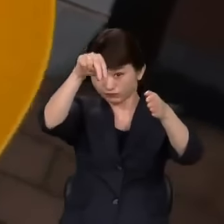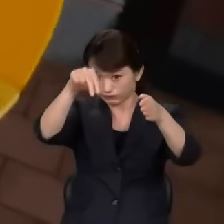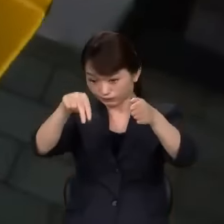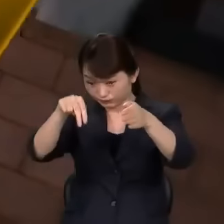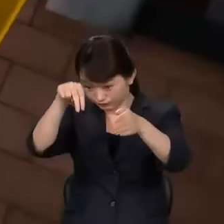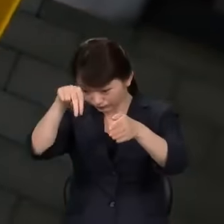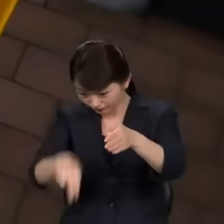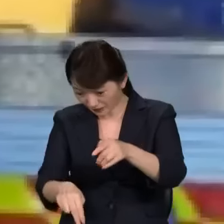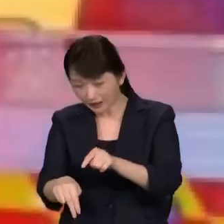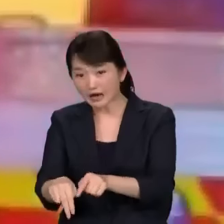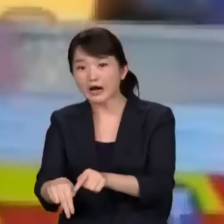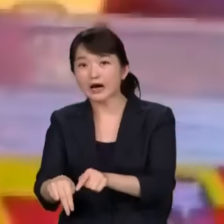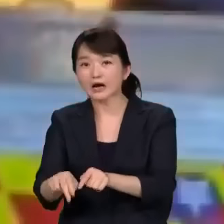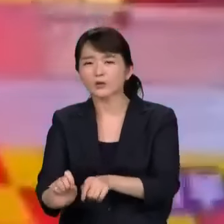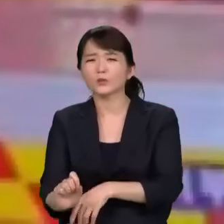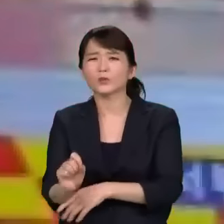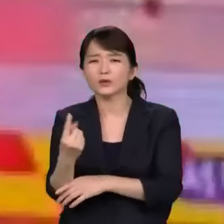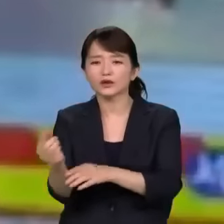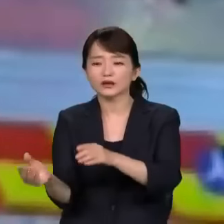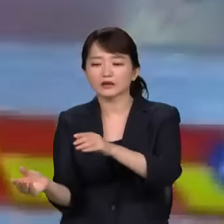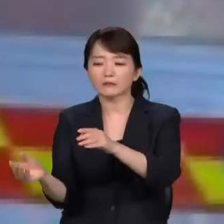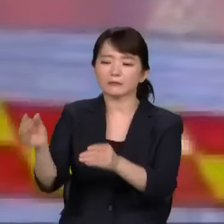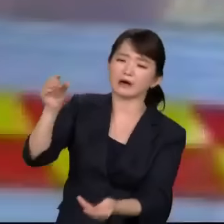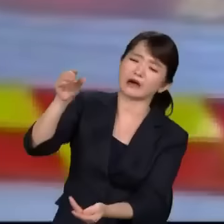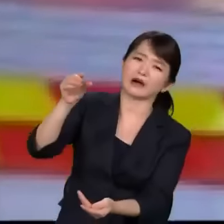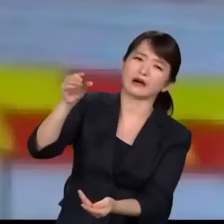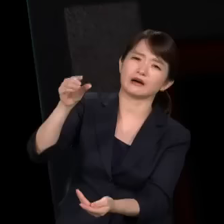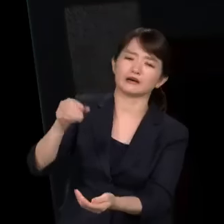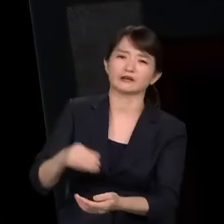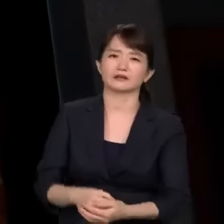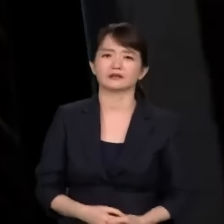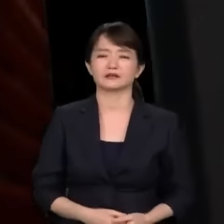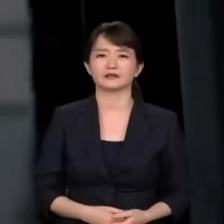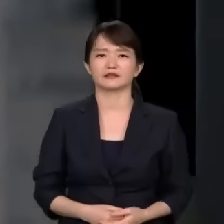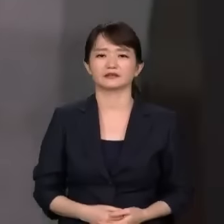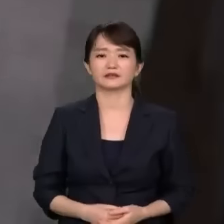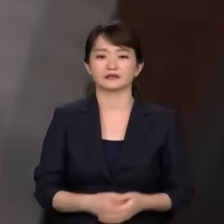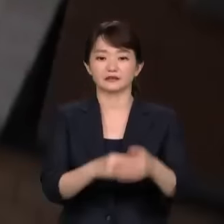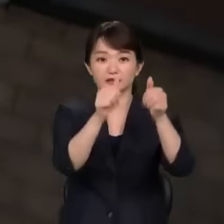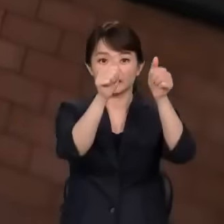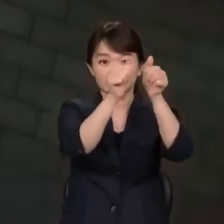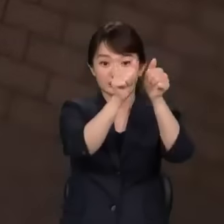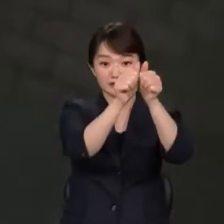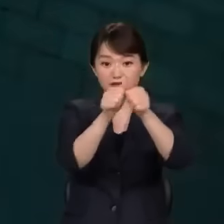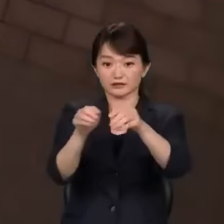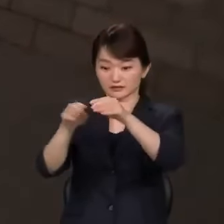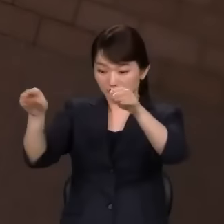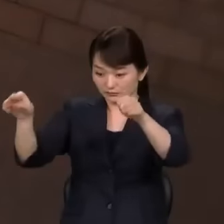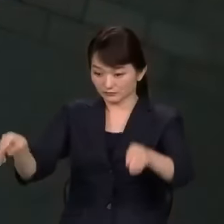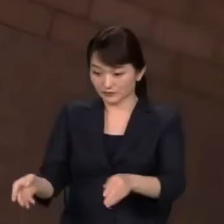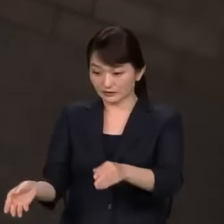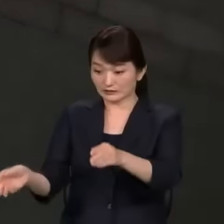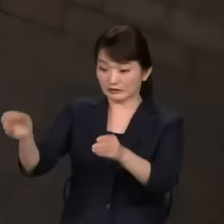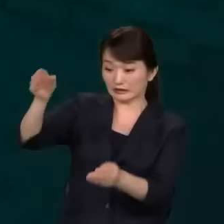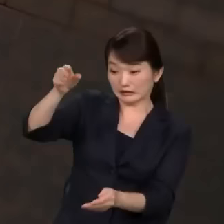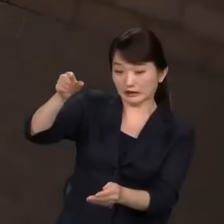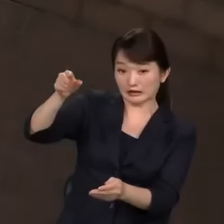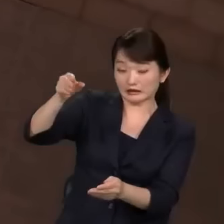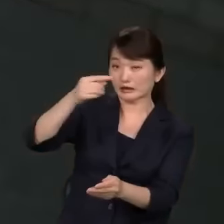떨어졌습니다. 그 무게로 기우뚱 매트는 뒤집혔습니다. 남성은 매트가 거의 선 상태인 걸 확인하지